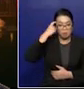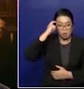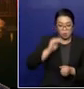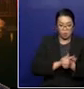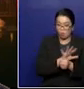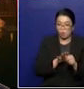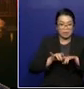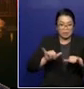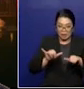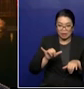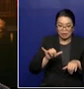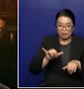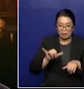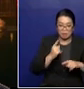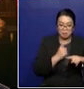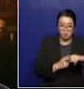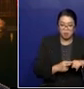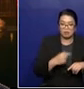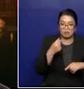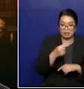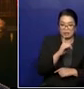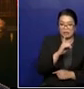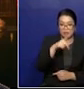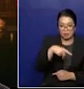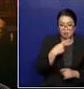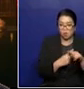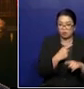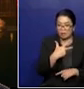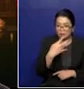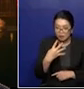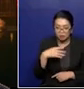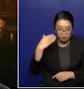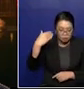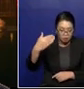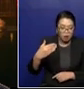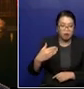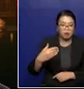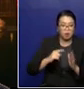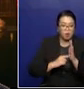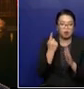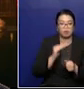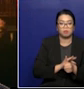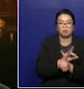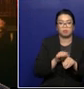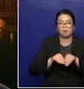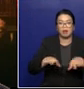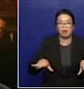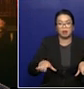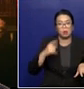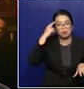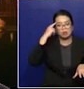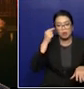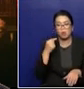เขาบอกบวก3บวก4 GDP ฮะแต่ปรากฏว่าต่อมาอีกฮะพอเริ่มมีโควิดระบาดเขาบอกคงประมาณ